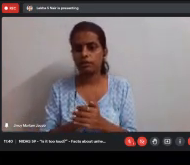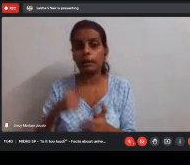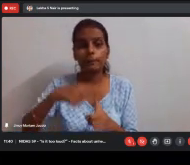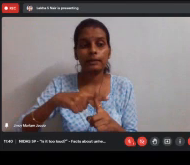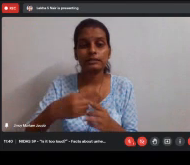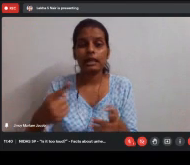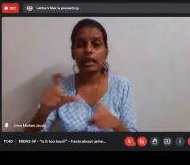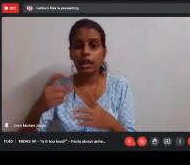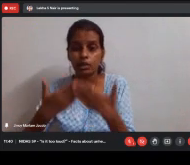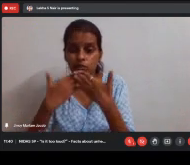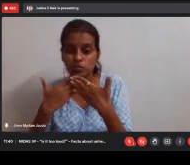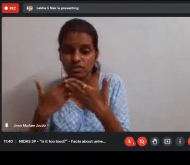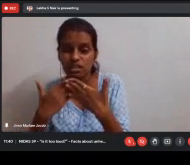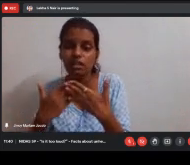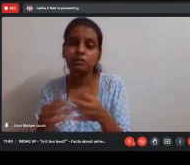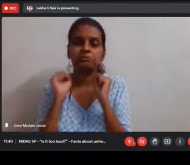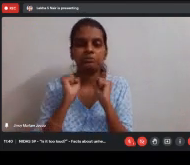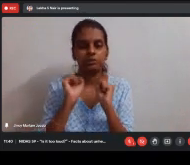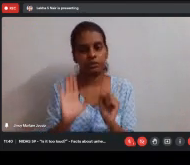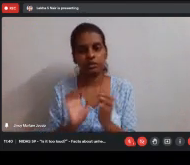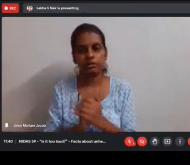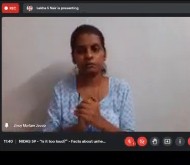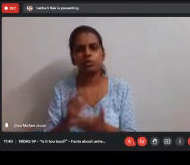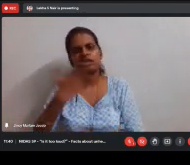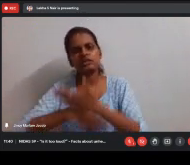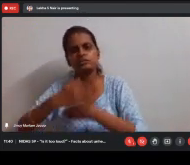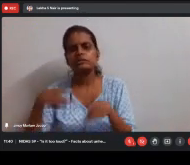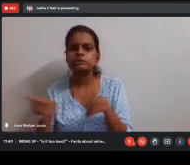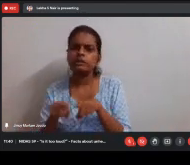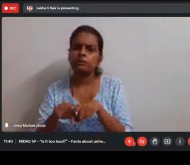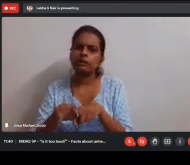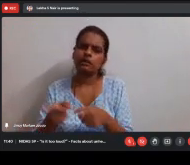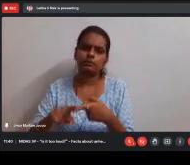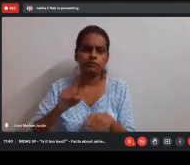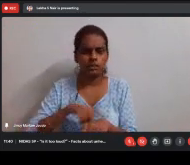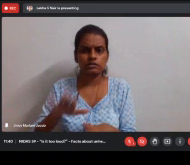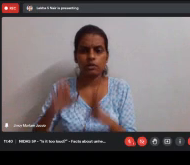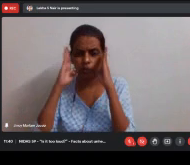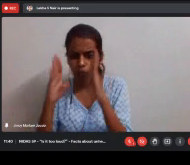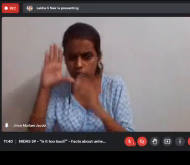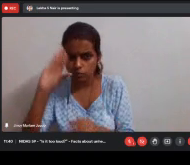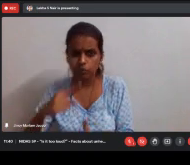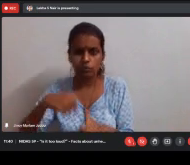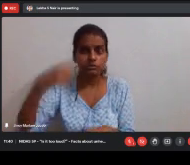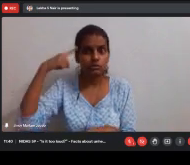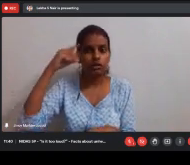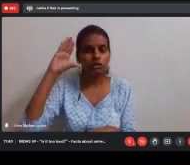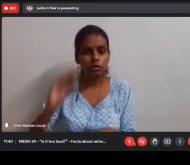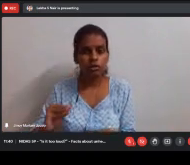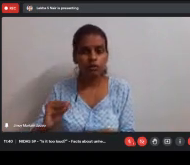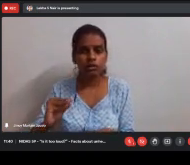നോയ്സ് ഇൻഡ്യൂസ് ഹിയറിംഗ് ലോസ് കാരണം ഭാഷ സ്വായത്തമാക്കുന്നതിൽ അല്ലെങ്കിൽ ലാംഗ്വേജ് ഗെയിൻ ചെയ്യുന്നതിൽ, ഭാഷ ഗ്രഹണത്തിൽ